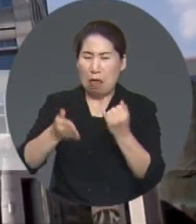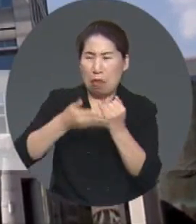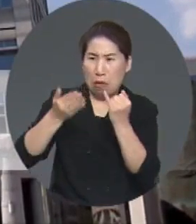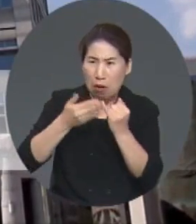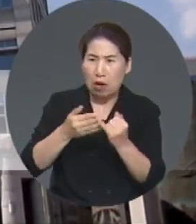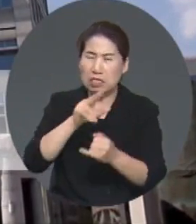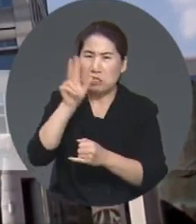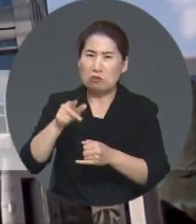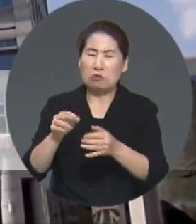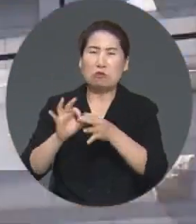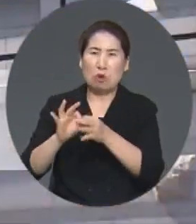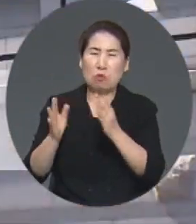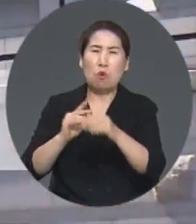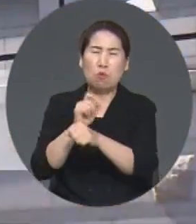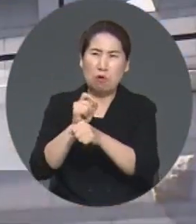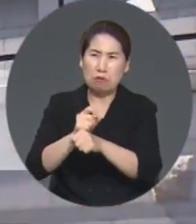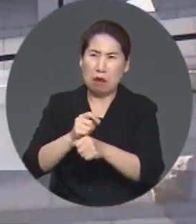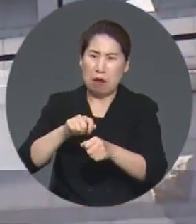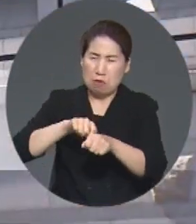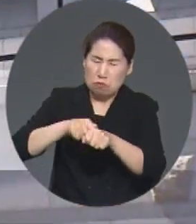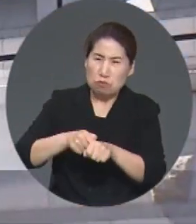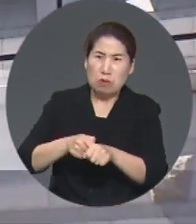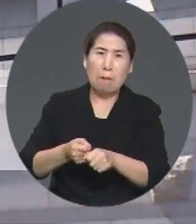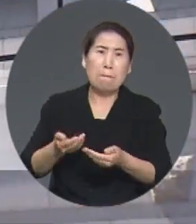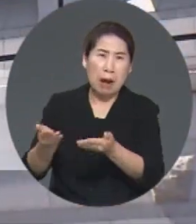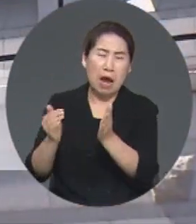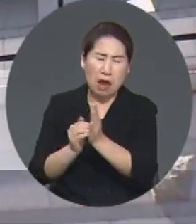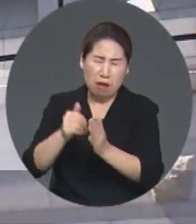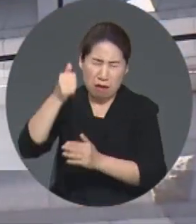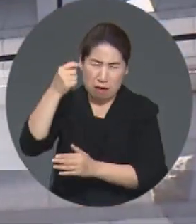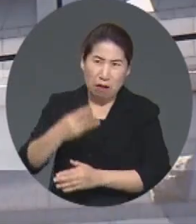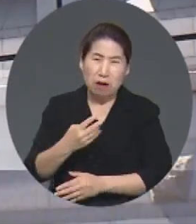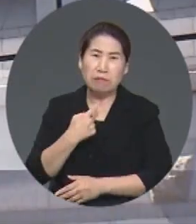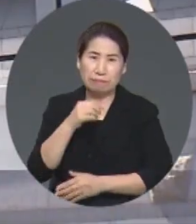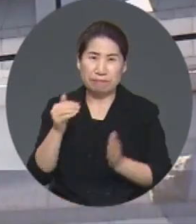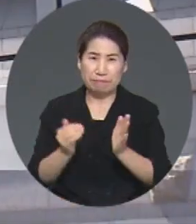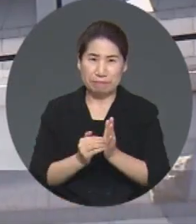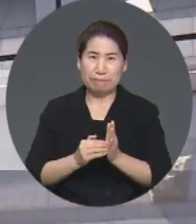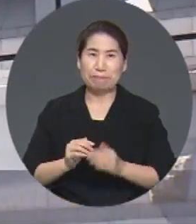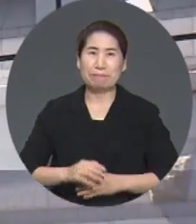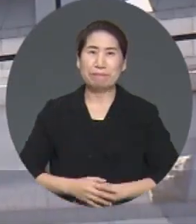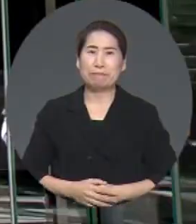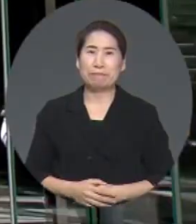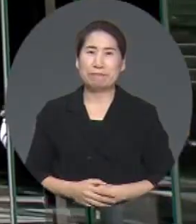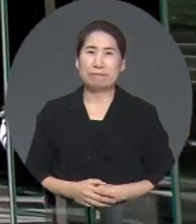혐의로 진주시 소속 공무원들이 중징계를 받는 등 불미스러운 일이 잇따랐습니다.